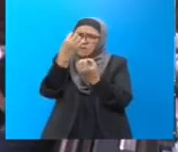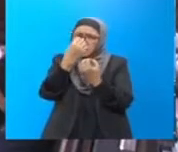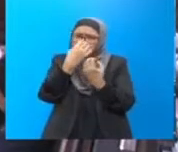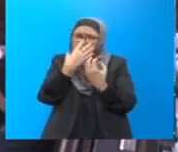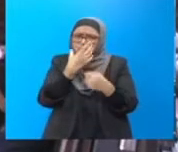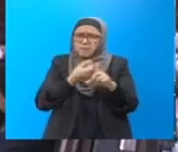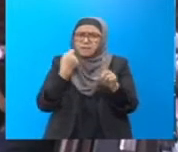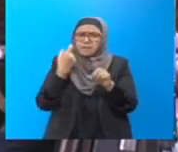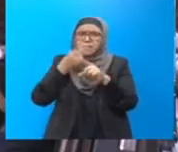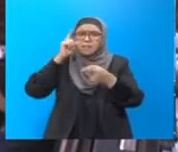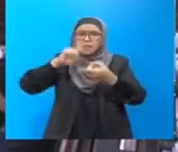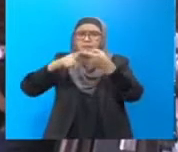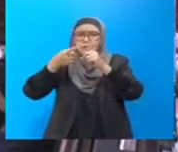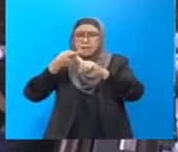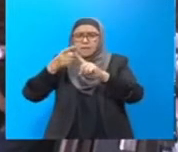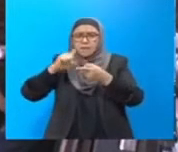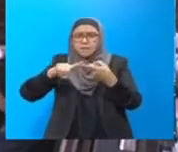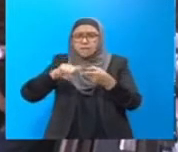teman-teman